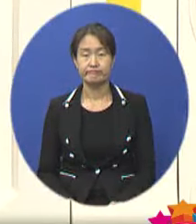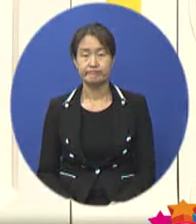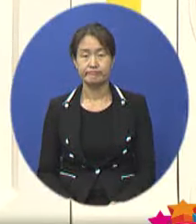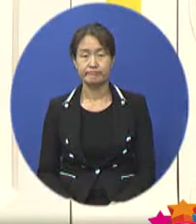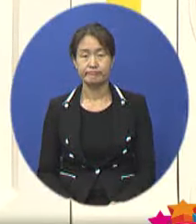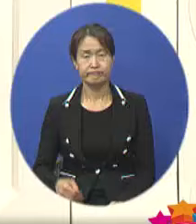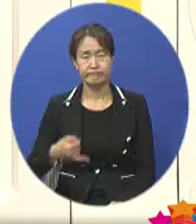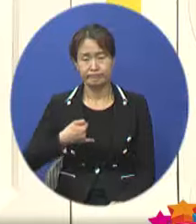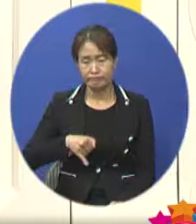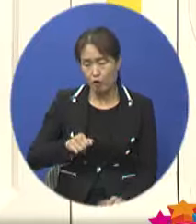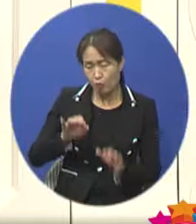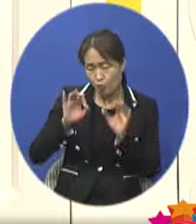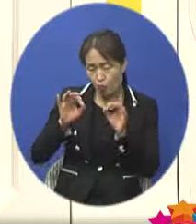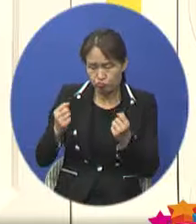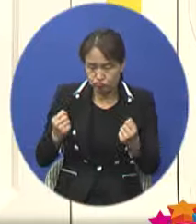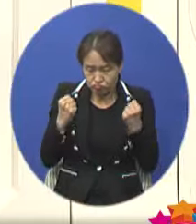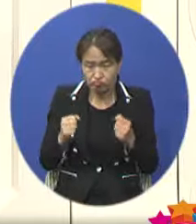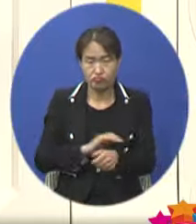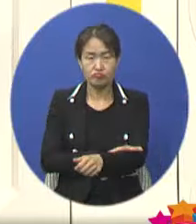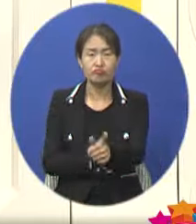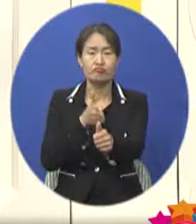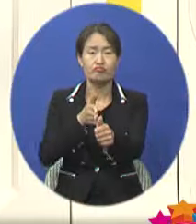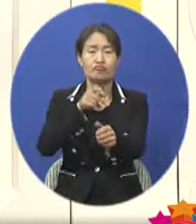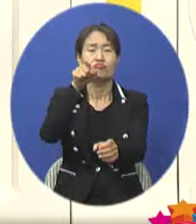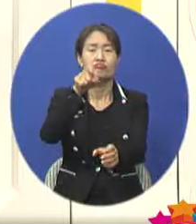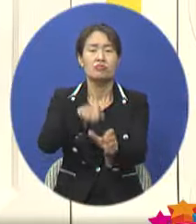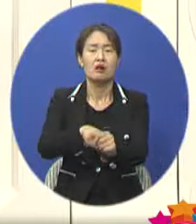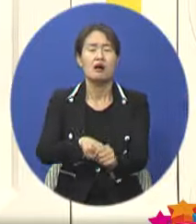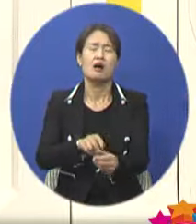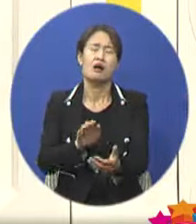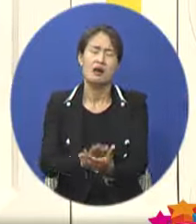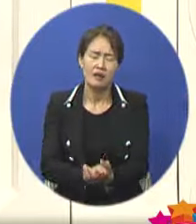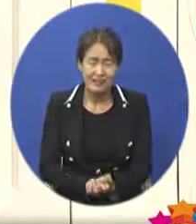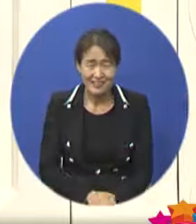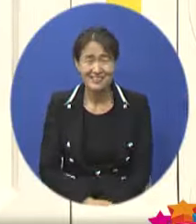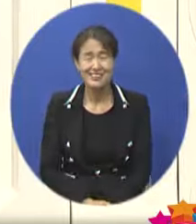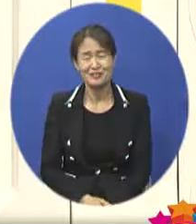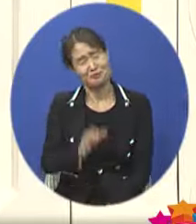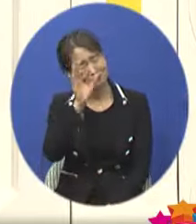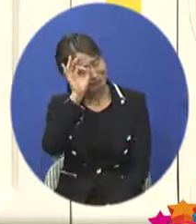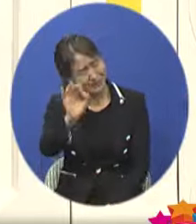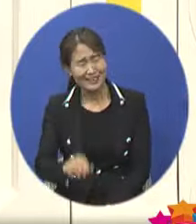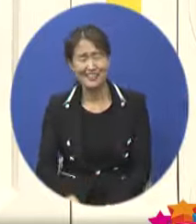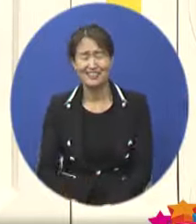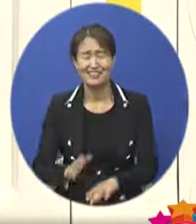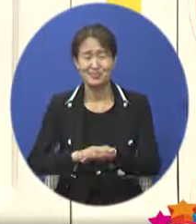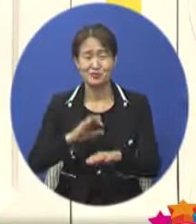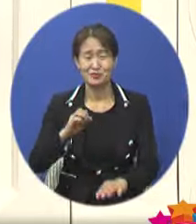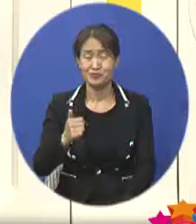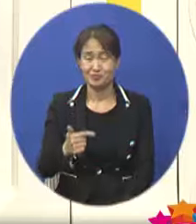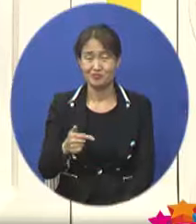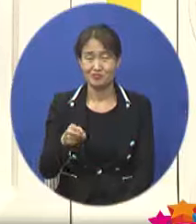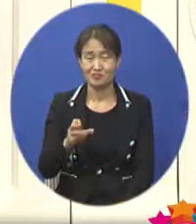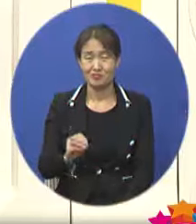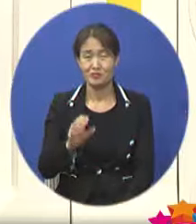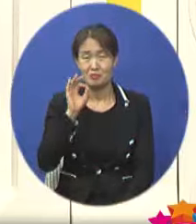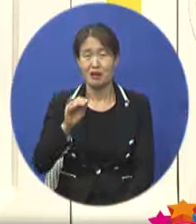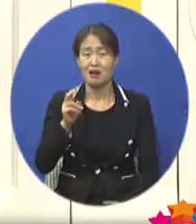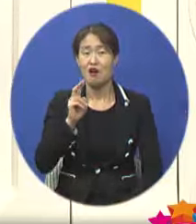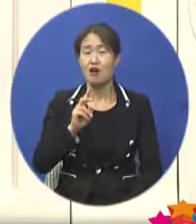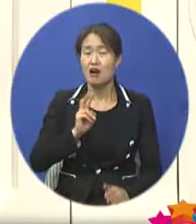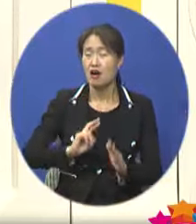애기들 봐갖고 힘내시라고. 그래 힘내시라고. 네. 예. 예. 아이고 우리 이런 분이요. 이런 벌써 분이. 이렇게 나눔 네. 노래자랑